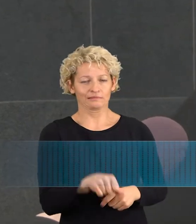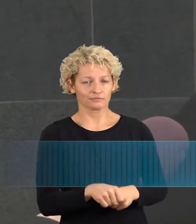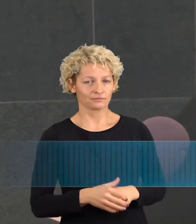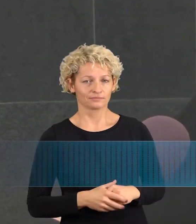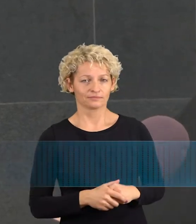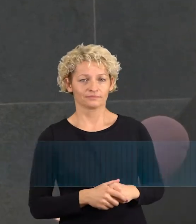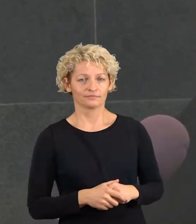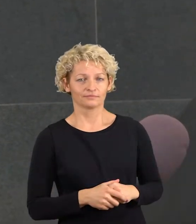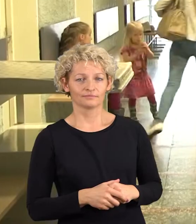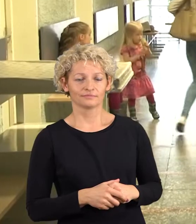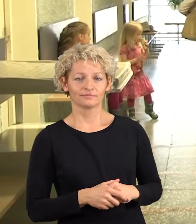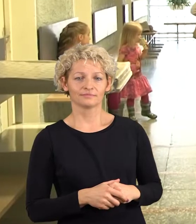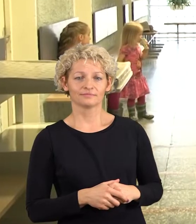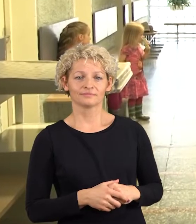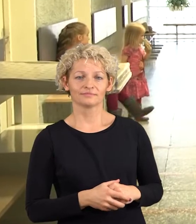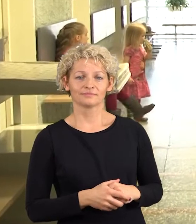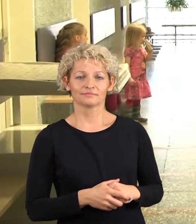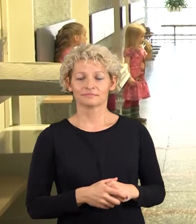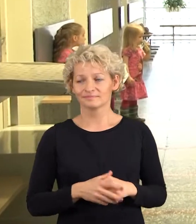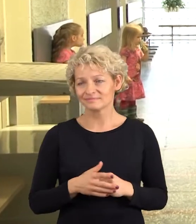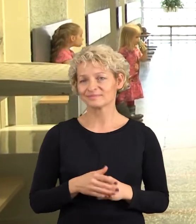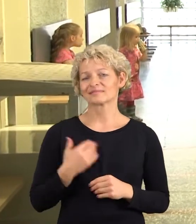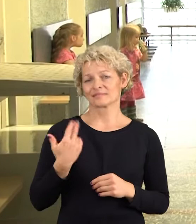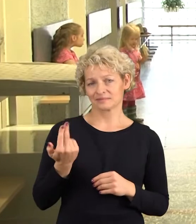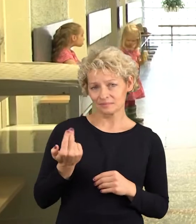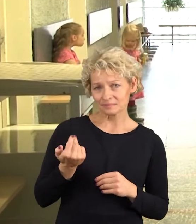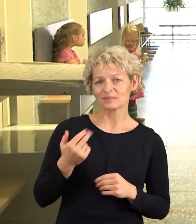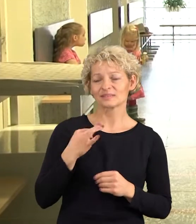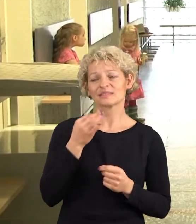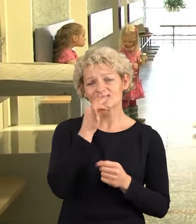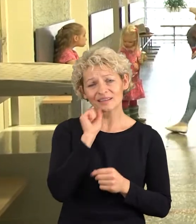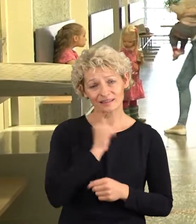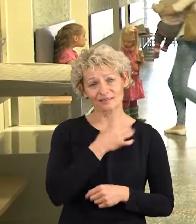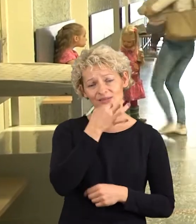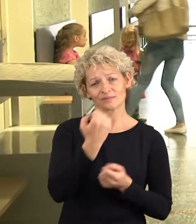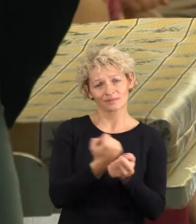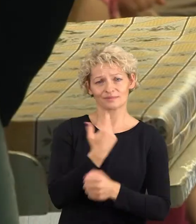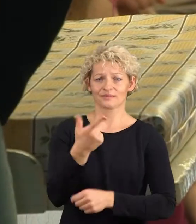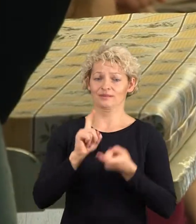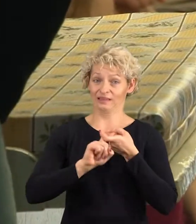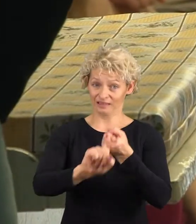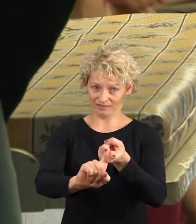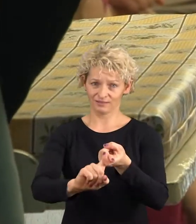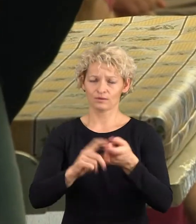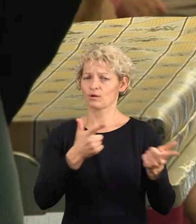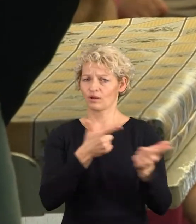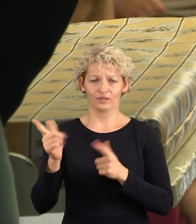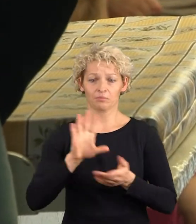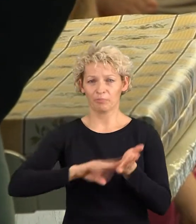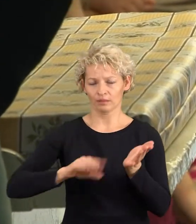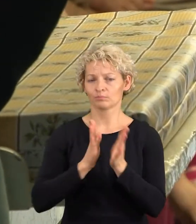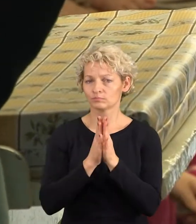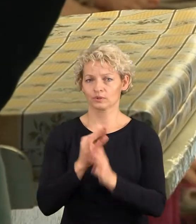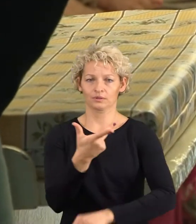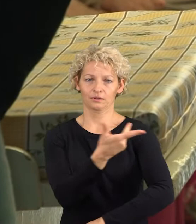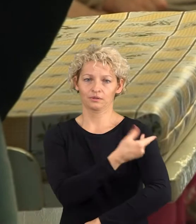Atsparita kol kas savo amžiui. Savo ruoštų specialistai ragina nenumoti ranką į gripą ar paprasčiausią peršalimą ir ruoštis tam iš anksto.